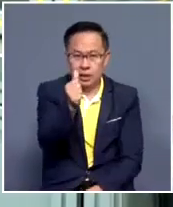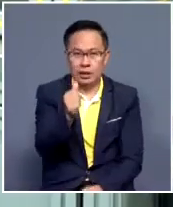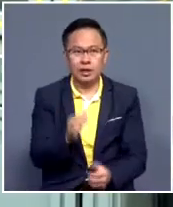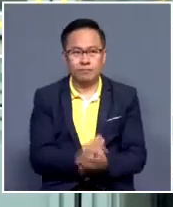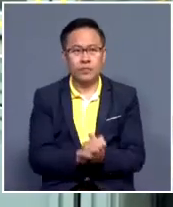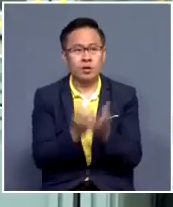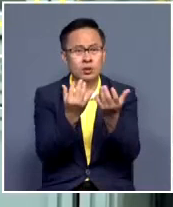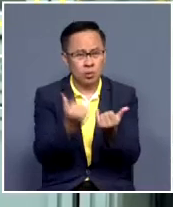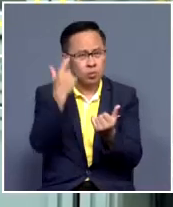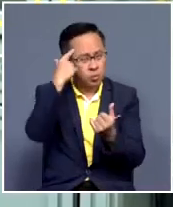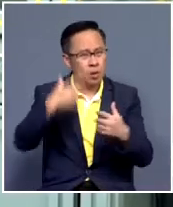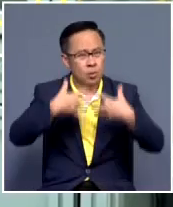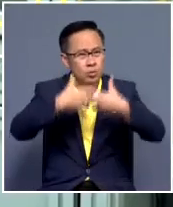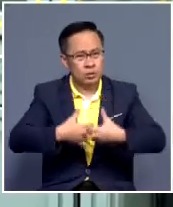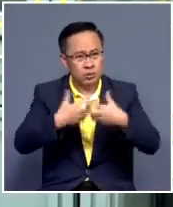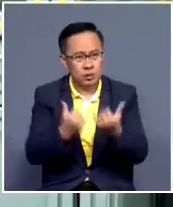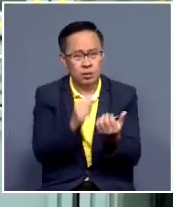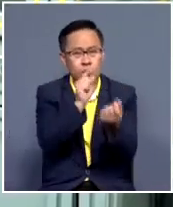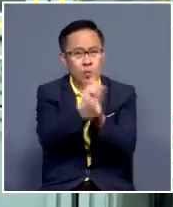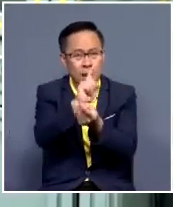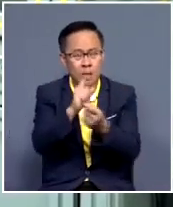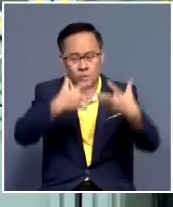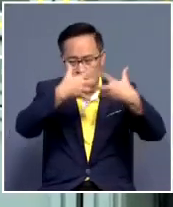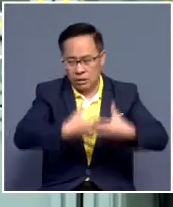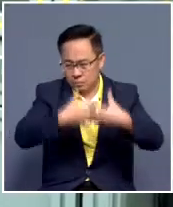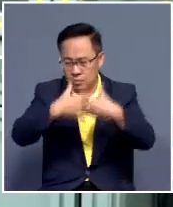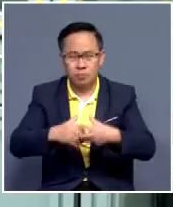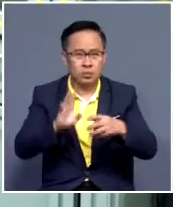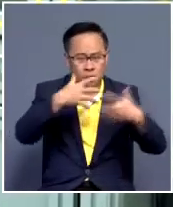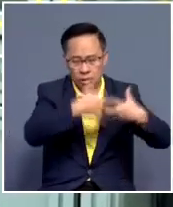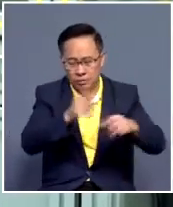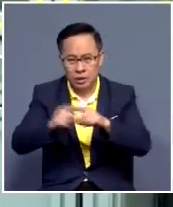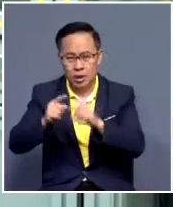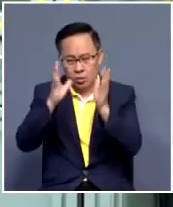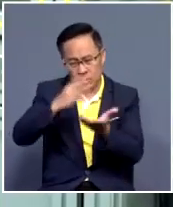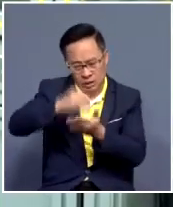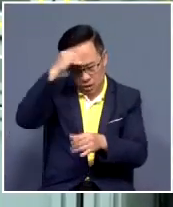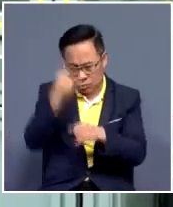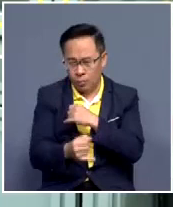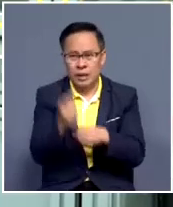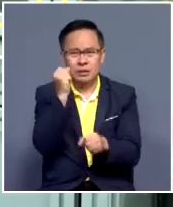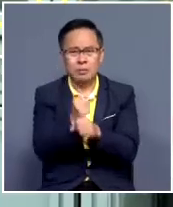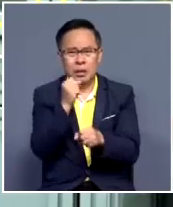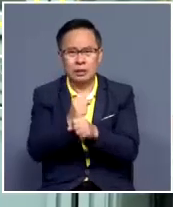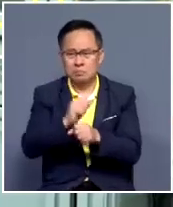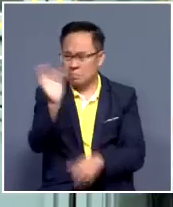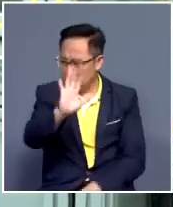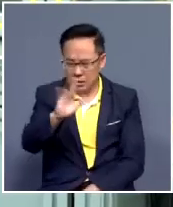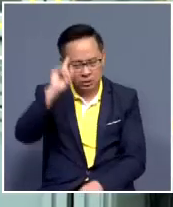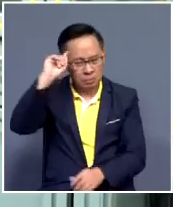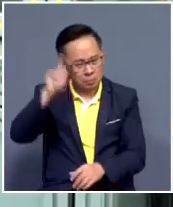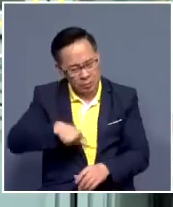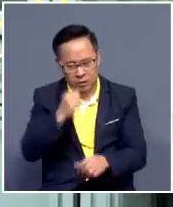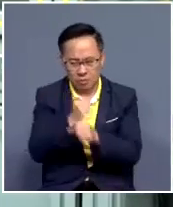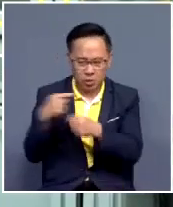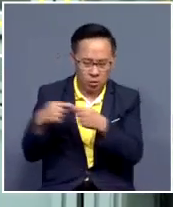คนรู้ดีนะครับว่าในอุตสาหกรรมเองเนี่ยเราพบเสมอว่าอุตสาหกรรมจะบอกเสมอว่าเอ๊ะทำไมเด็กที่ผลิตมาเด็กที่จบมาเนี่ยทำงานไม่ได้อยู่ไม่ทน